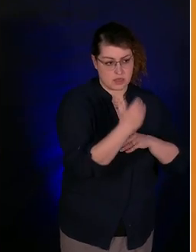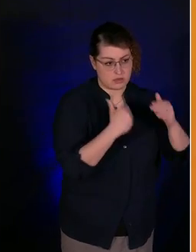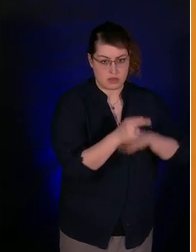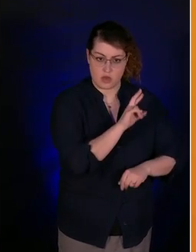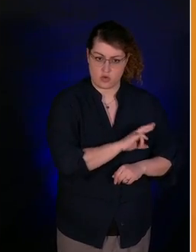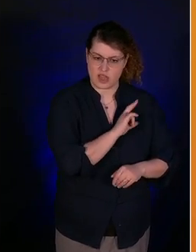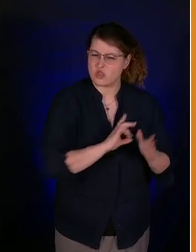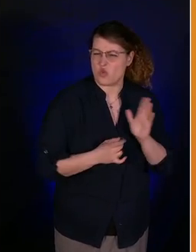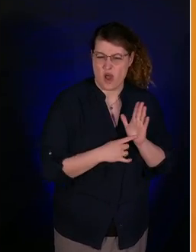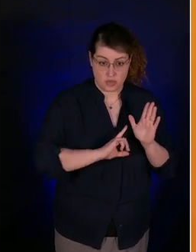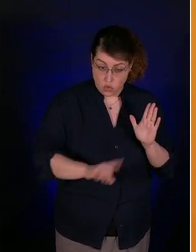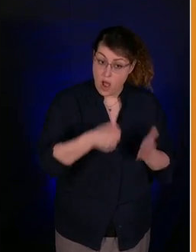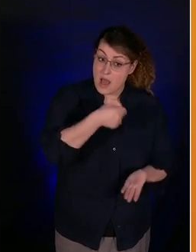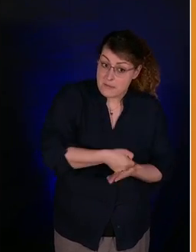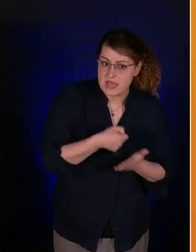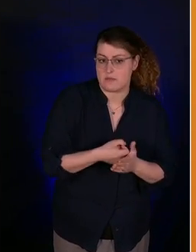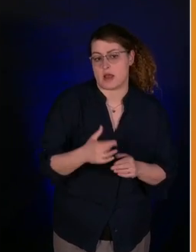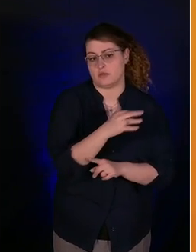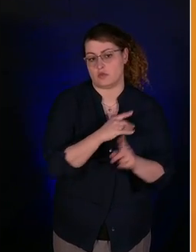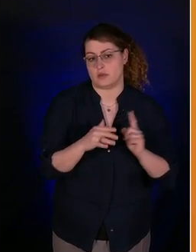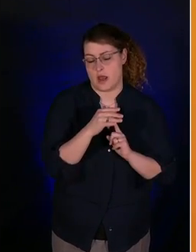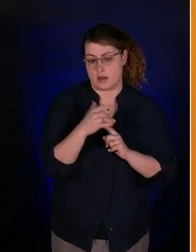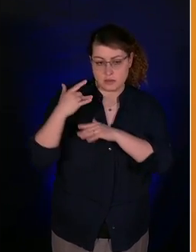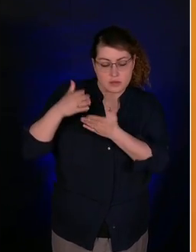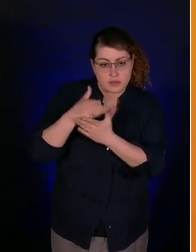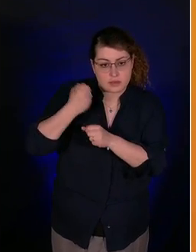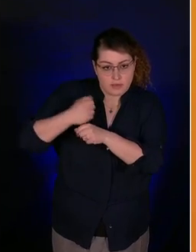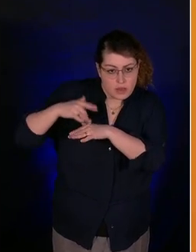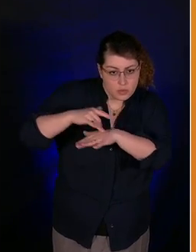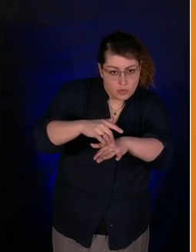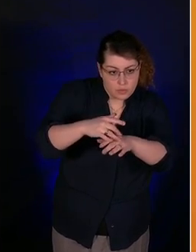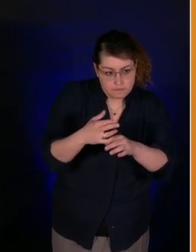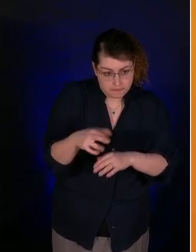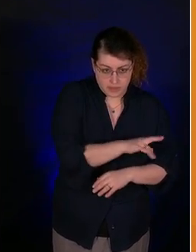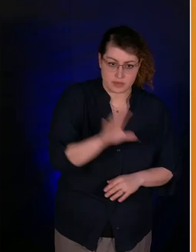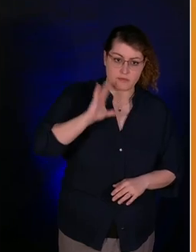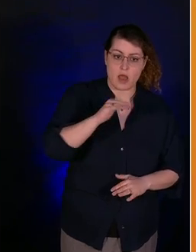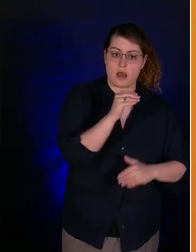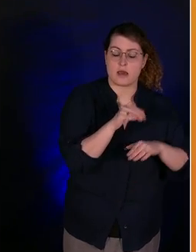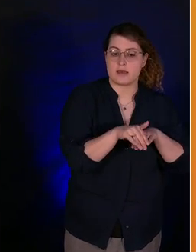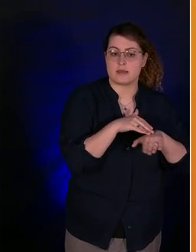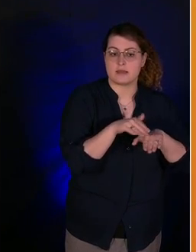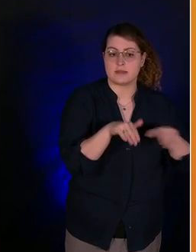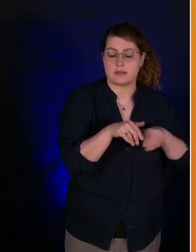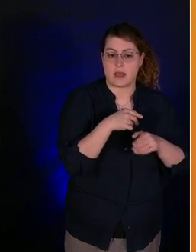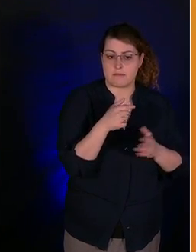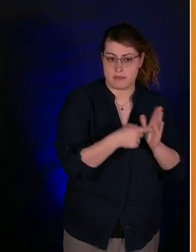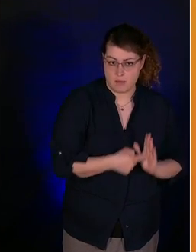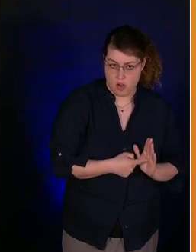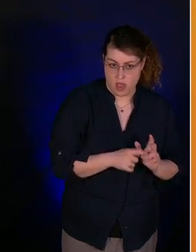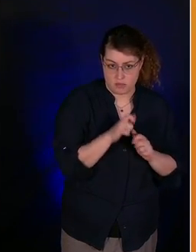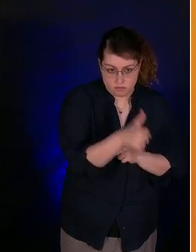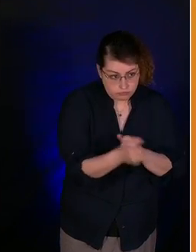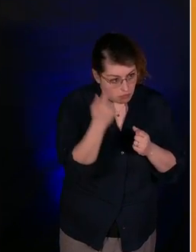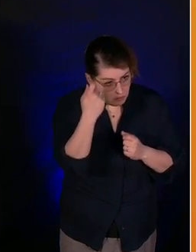mais un minima social. L'abandon de la notion de carrière renvoie à la philosophie des systèmes à points qui déconnectent le niveau de la pension du salaire pour en faire une